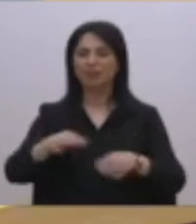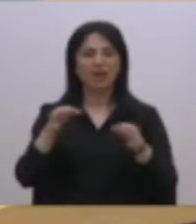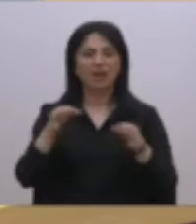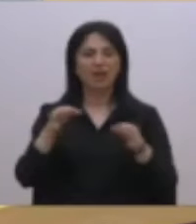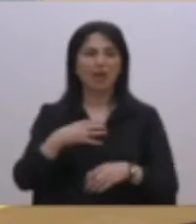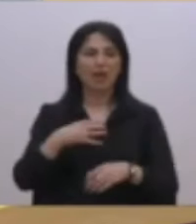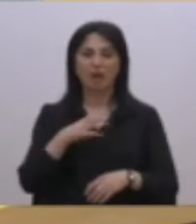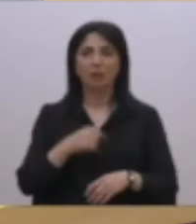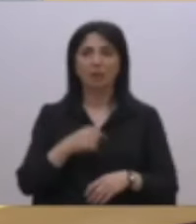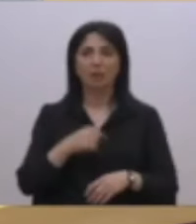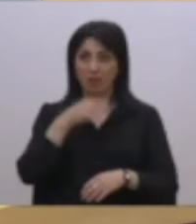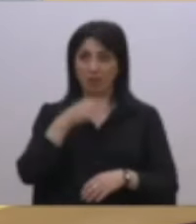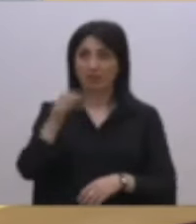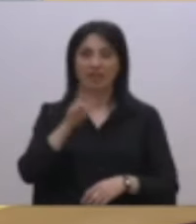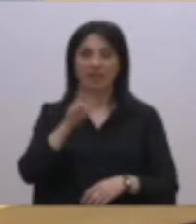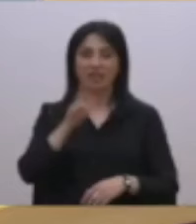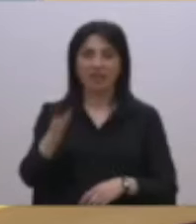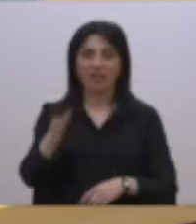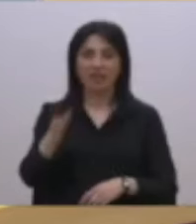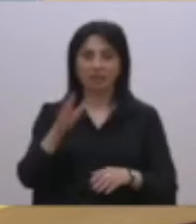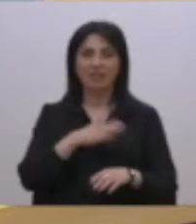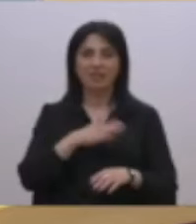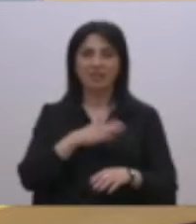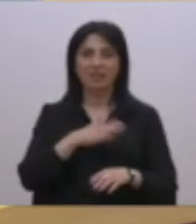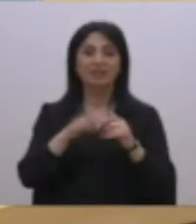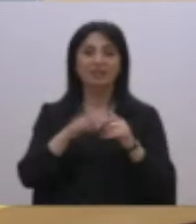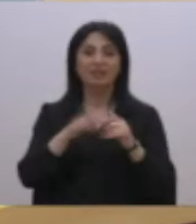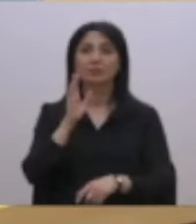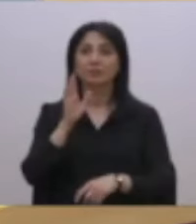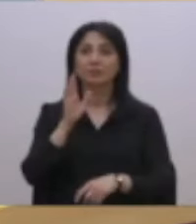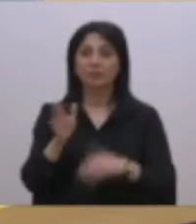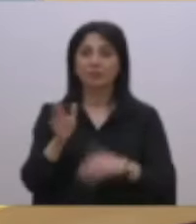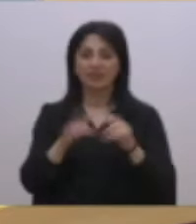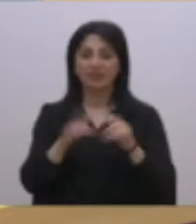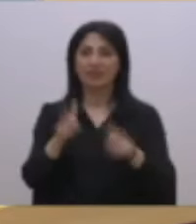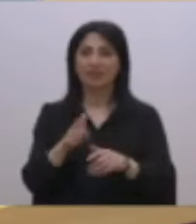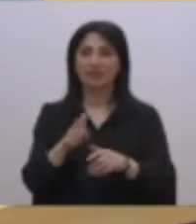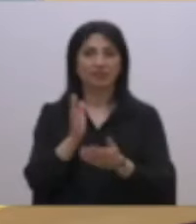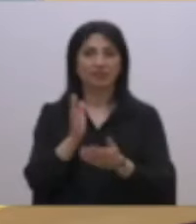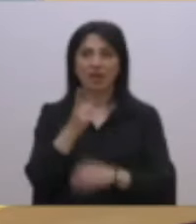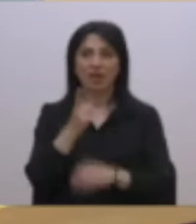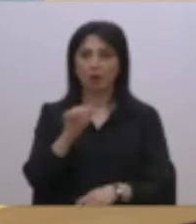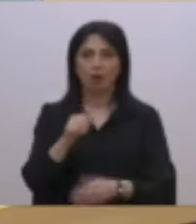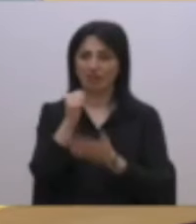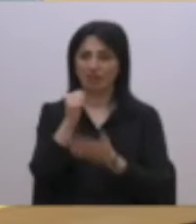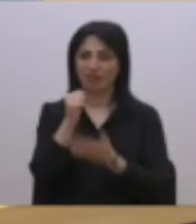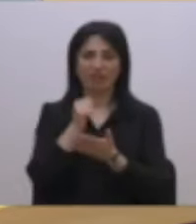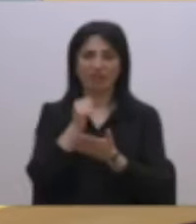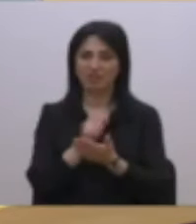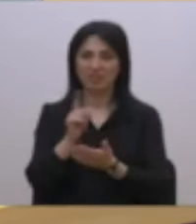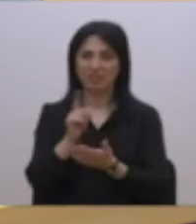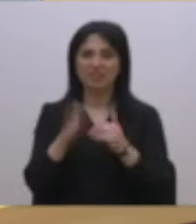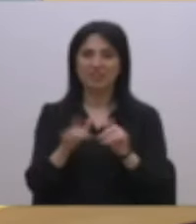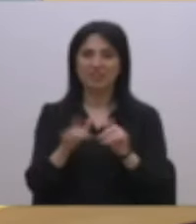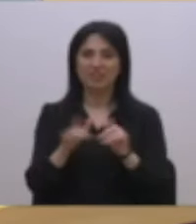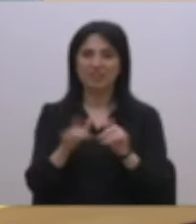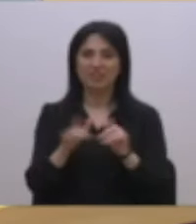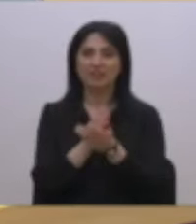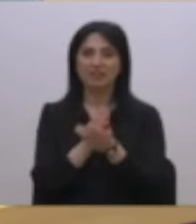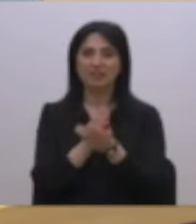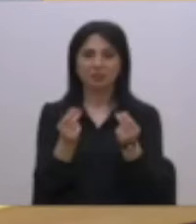არ გვეშინია. მე გეტყვით, რა იქნება სანქციები. სანქციები არ არის მხოლოდ სავიზო რეჟიმი, სანქციები